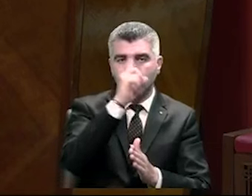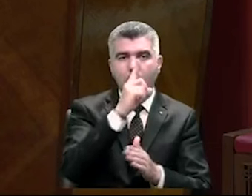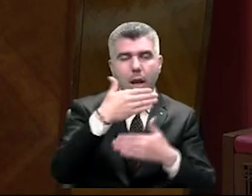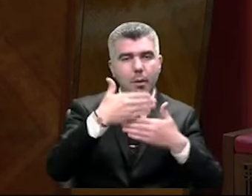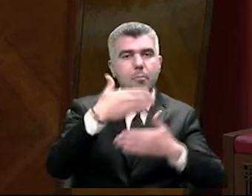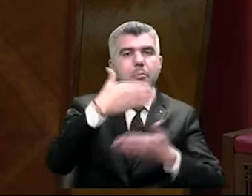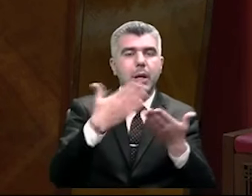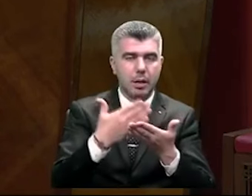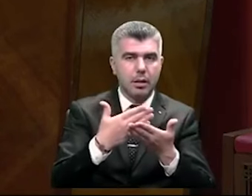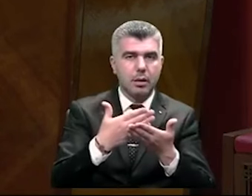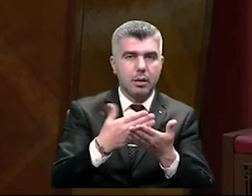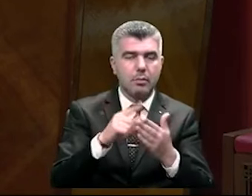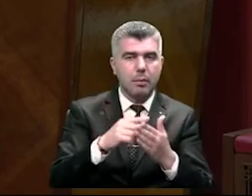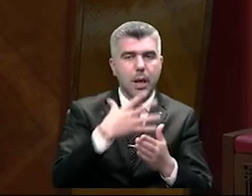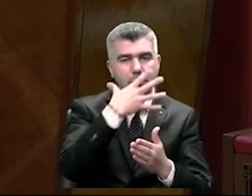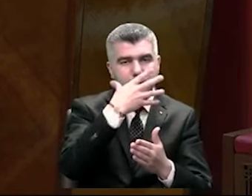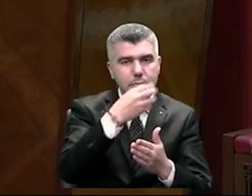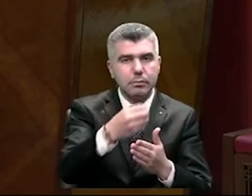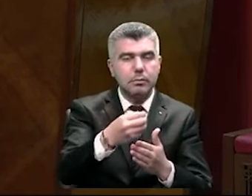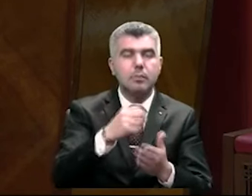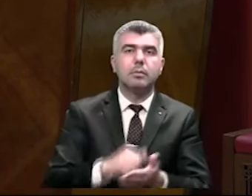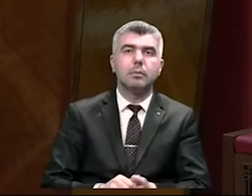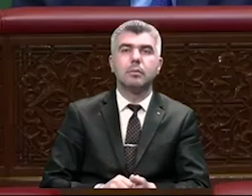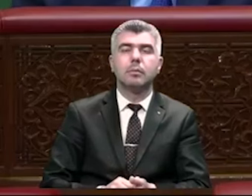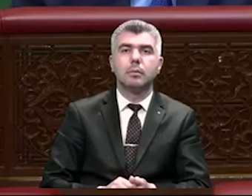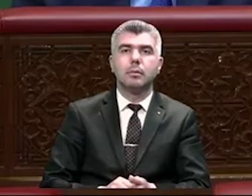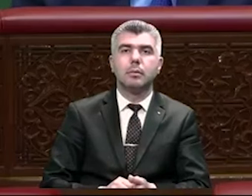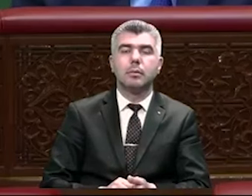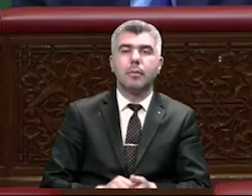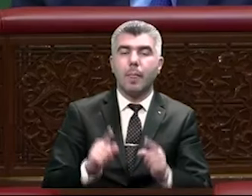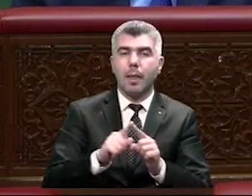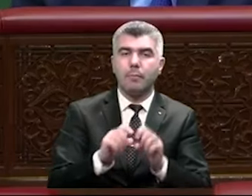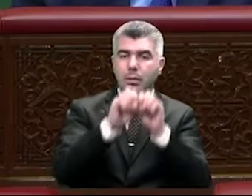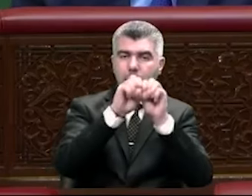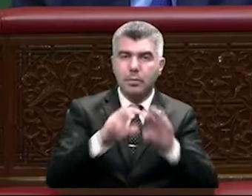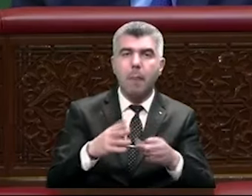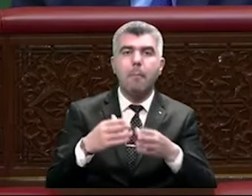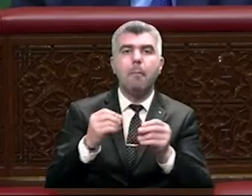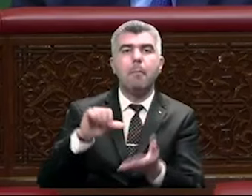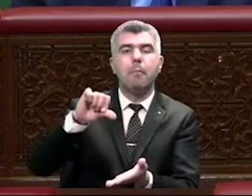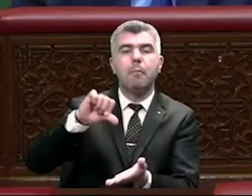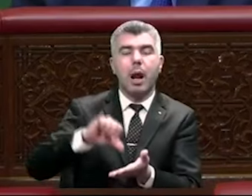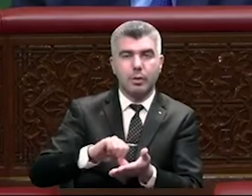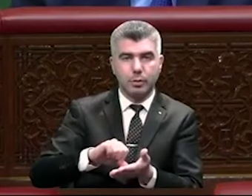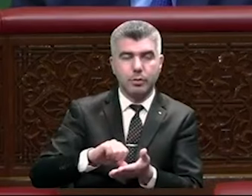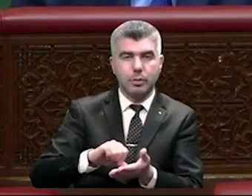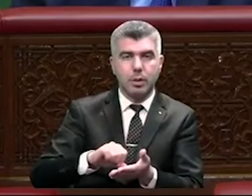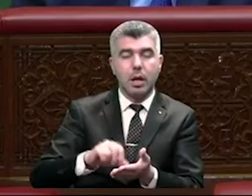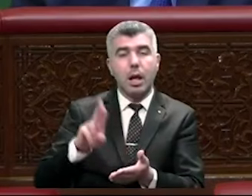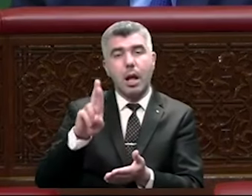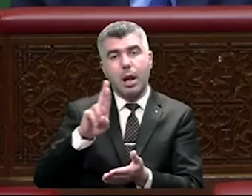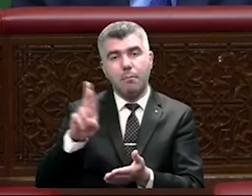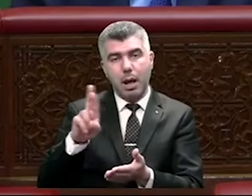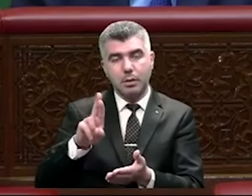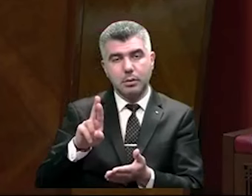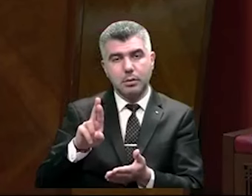وخاصه الخط السريع اللي غادي يعني ينتشر حتى لمراكش غادي يصبح مطار الرباط